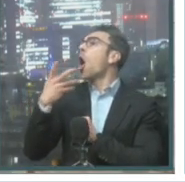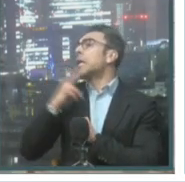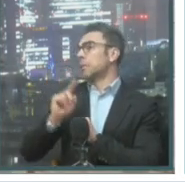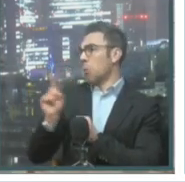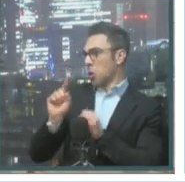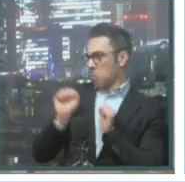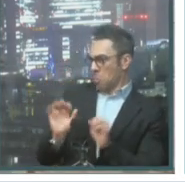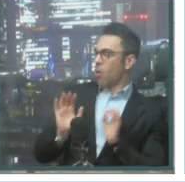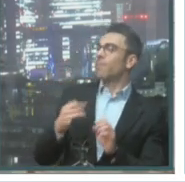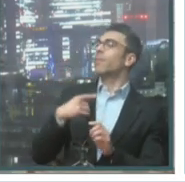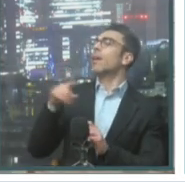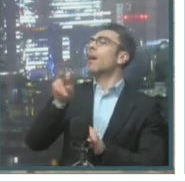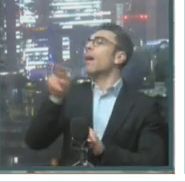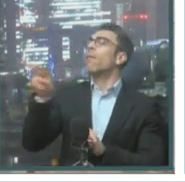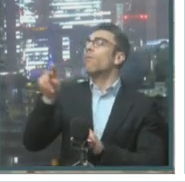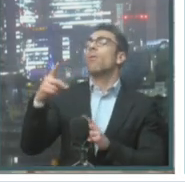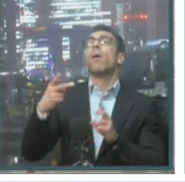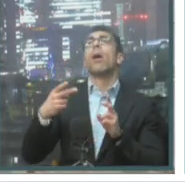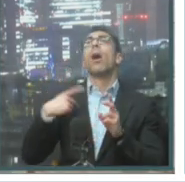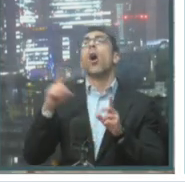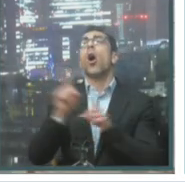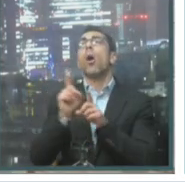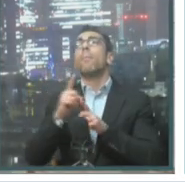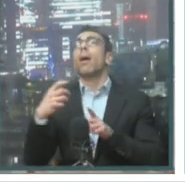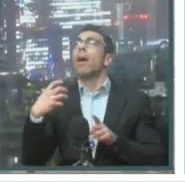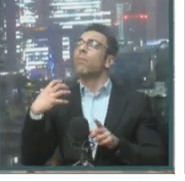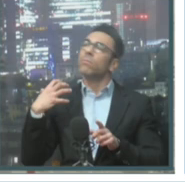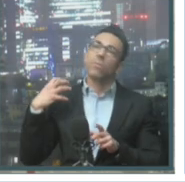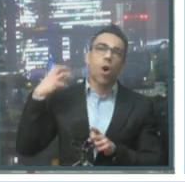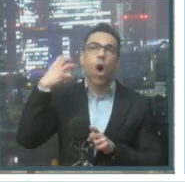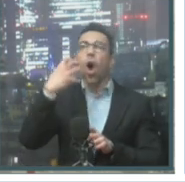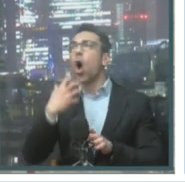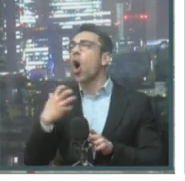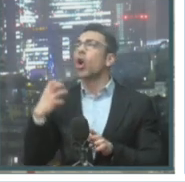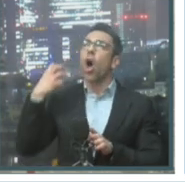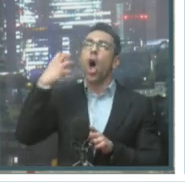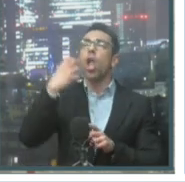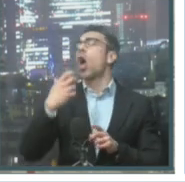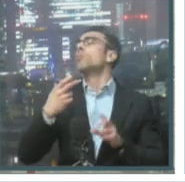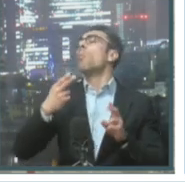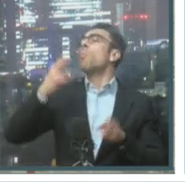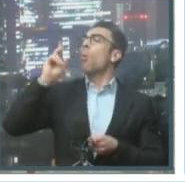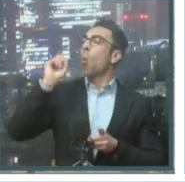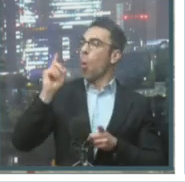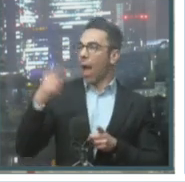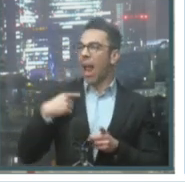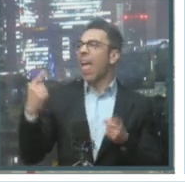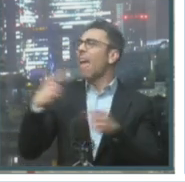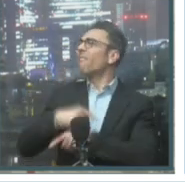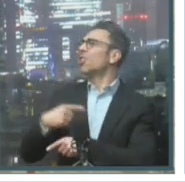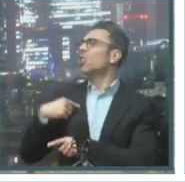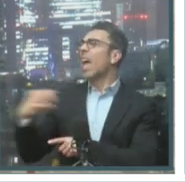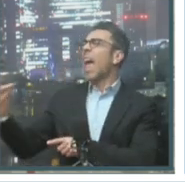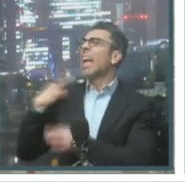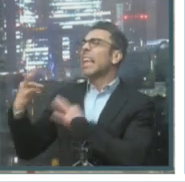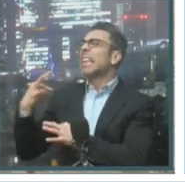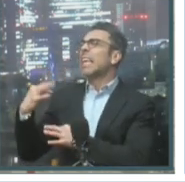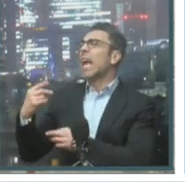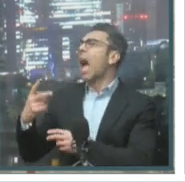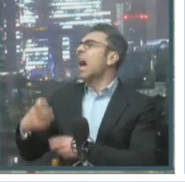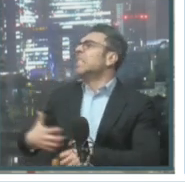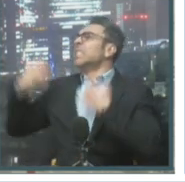la cosa di cui siete più orgoglioso mi fa in questo video è invece la cosa mi fa arrabbiare la la critica più ad avviare qual